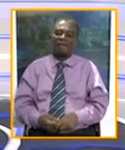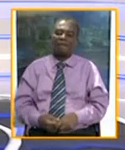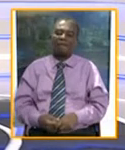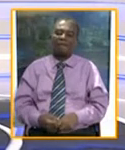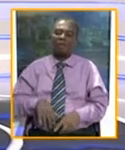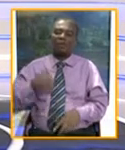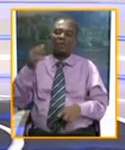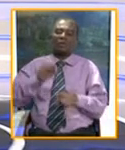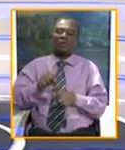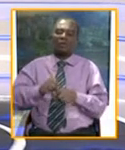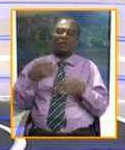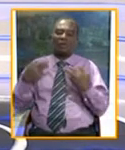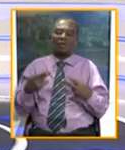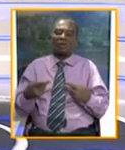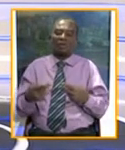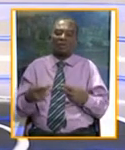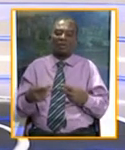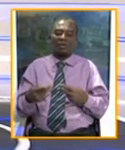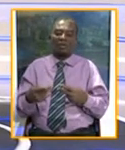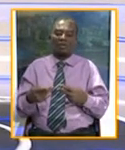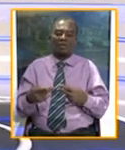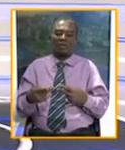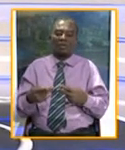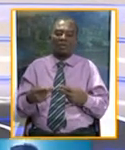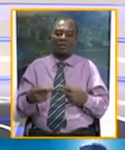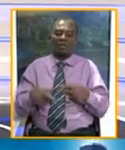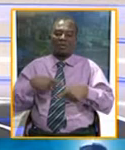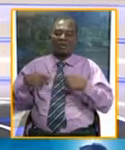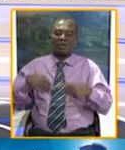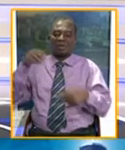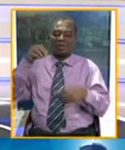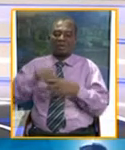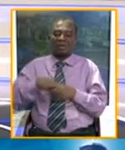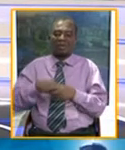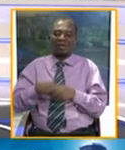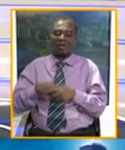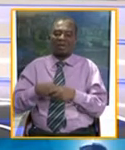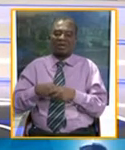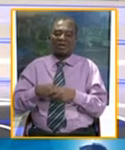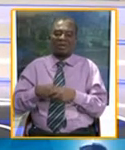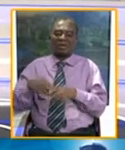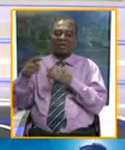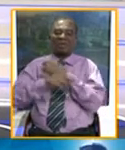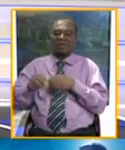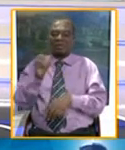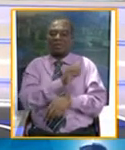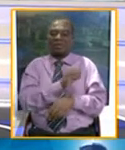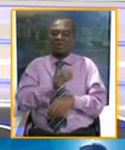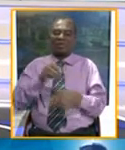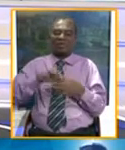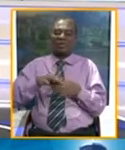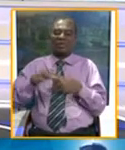Un tout autre sujet à présent et nous partons à Souakpé dans la région ouest du pays. Ce village a un nouveau